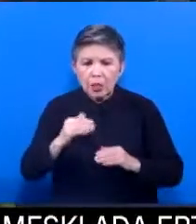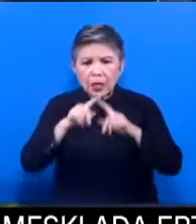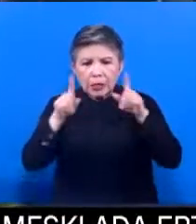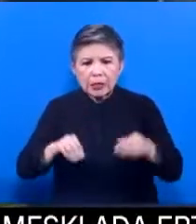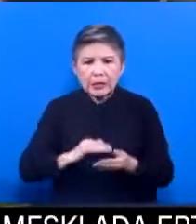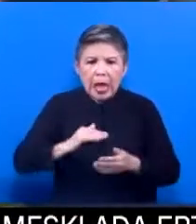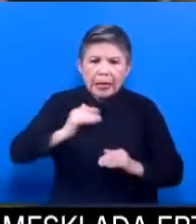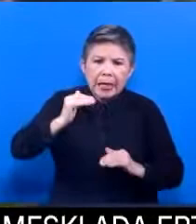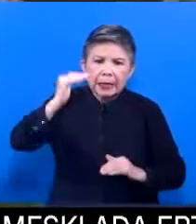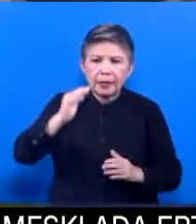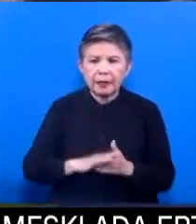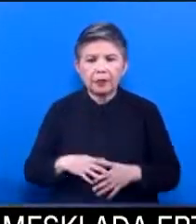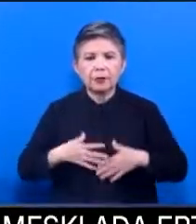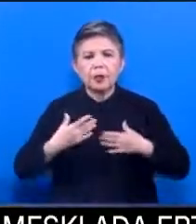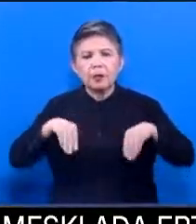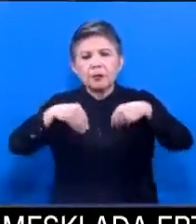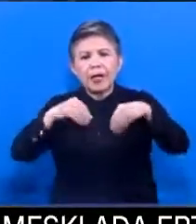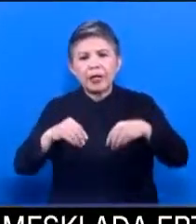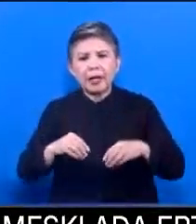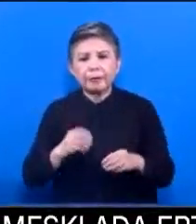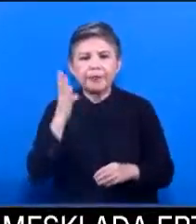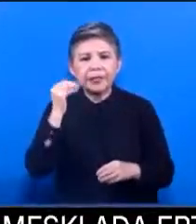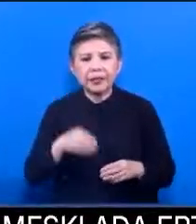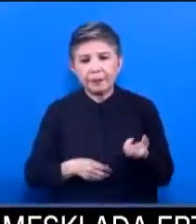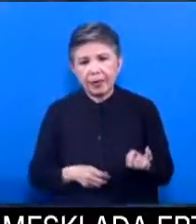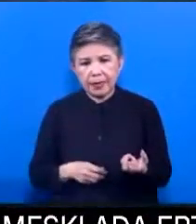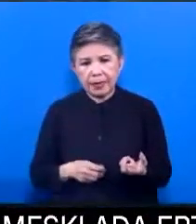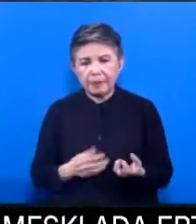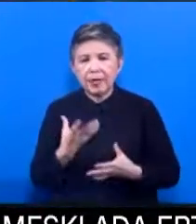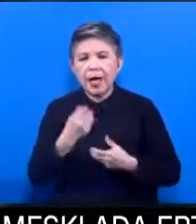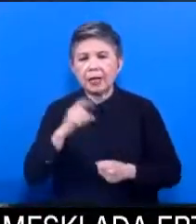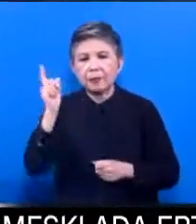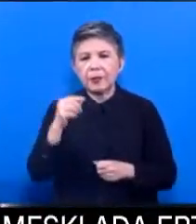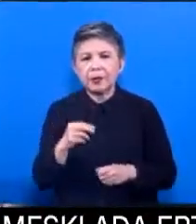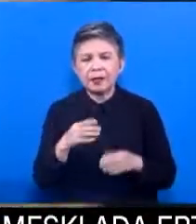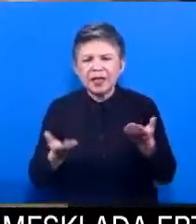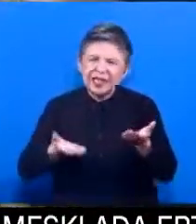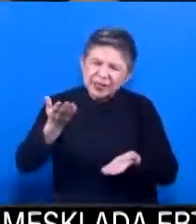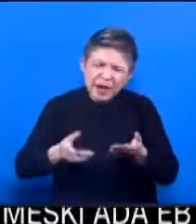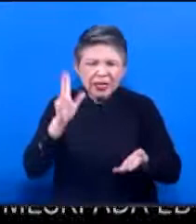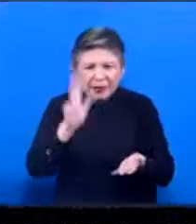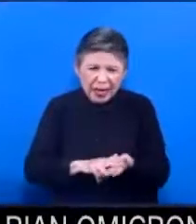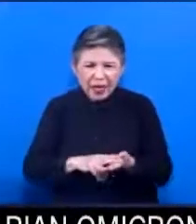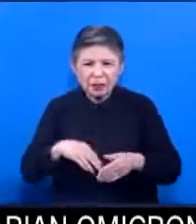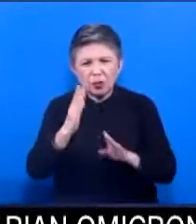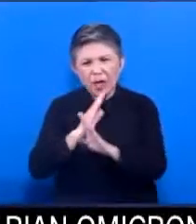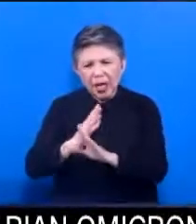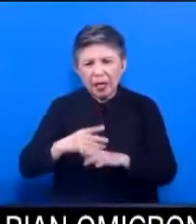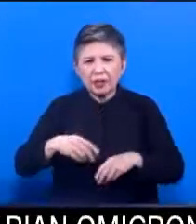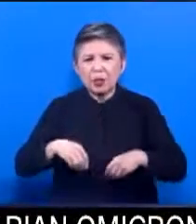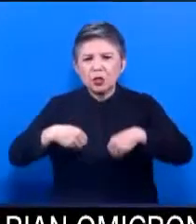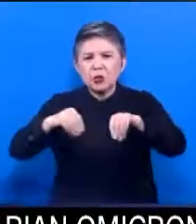Inilah curahan hati sejumlah pedagang minyak di pasar. Mereka berharap pemerintah mempertimbangkan kebijakan larangan penjualan minyak goreng